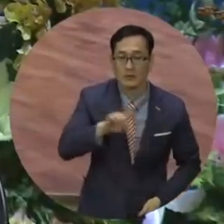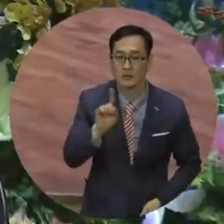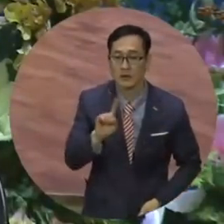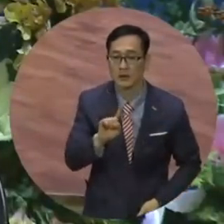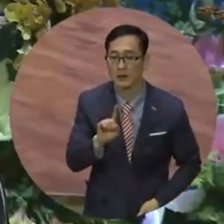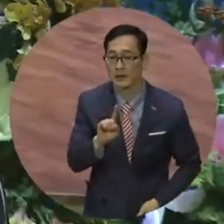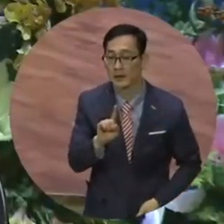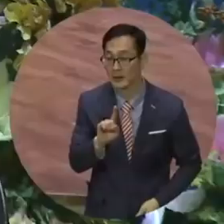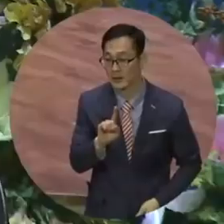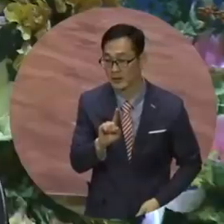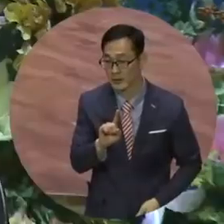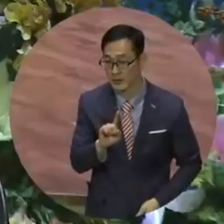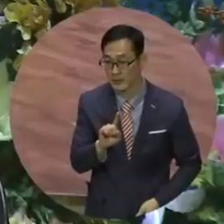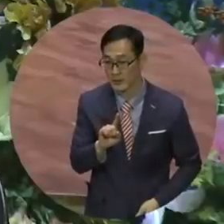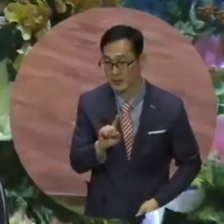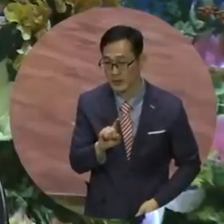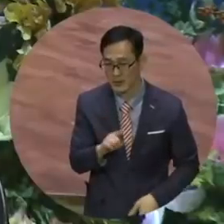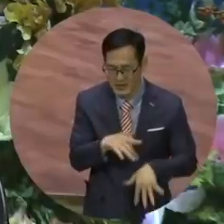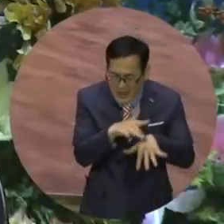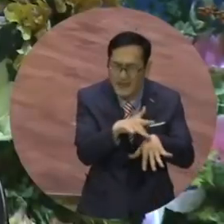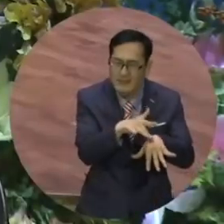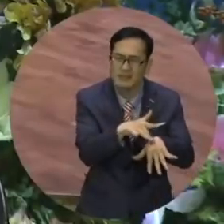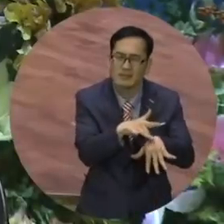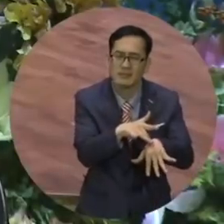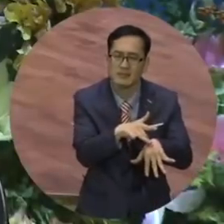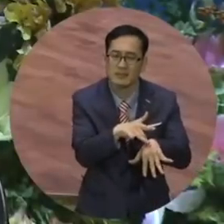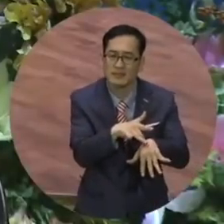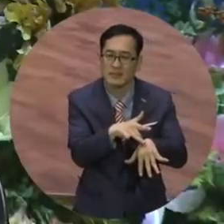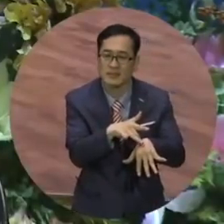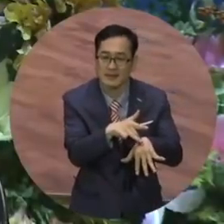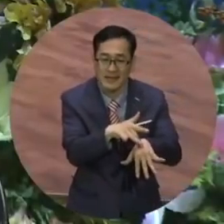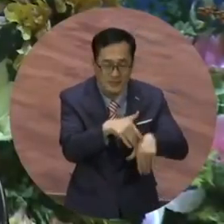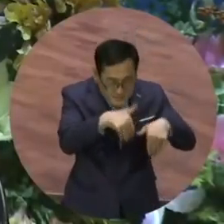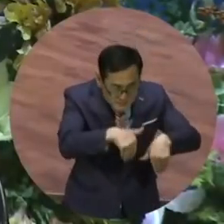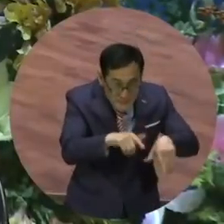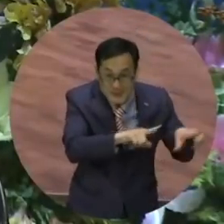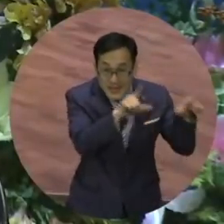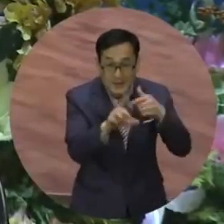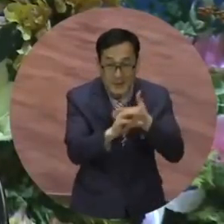하나님 없이 살면 사단의 종로라고 살면 정신 문제 와요.